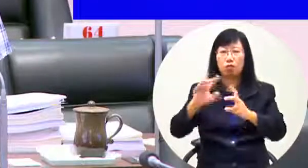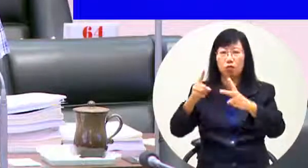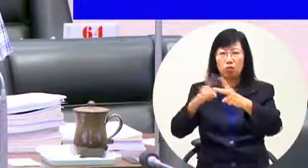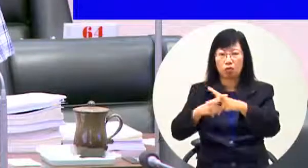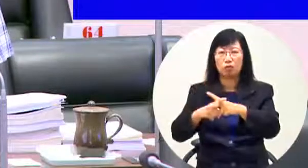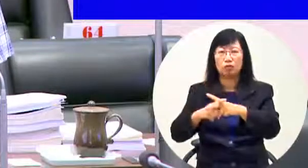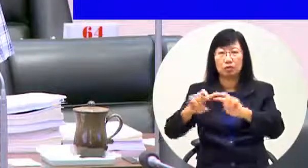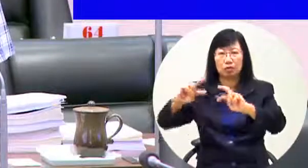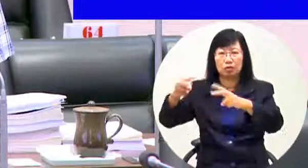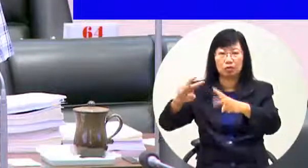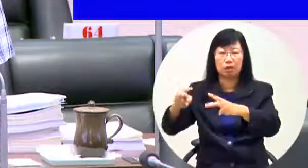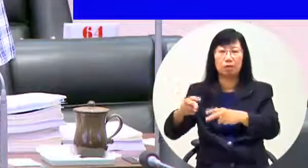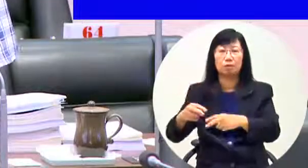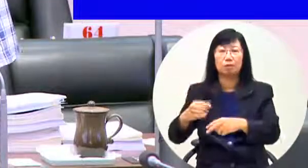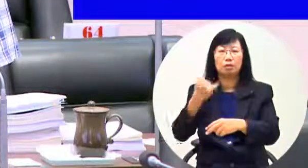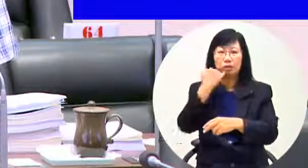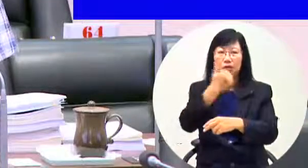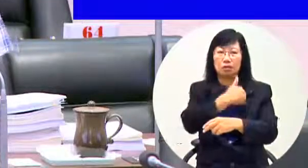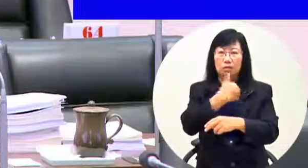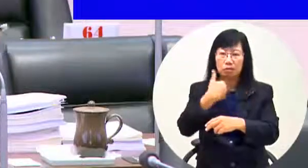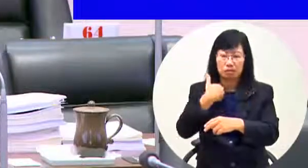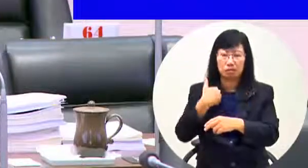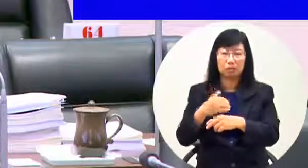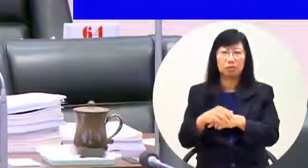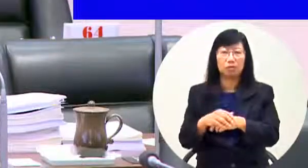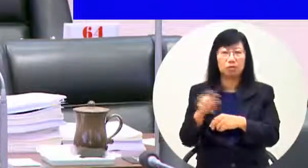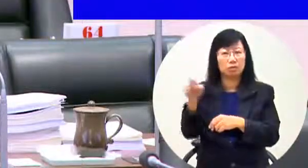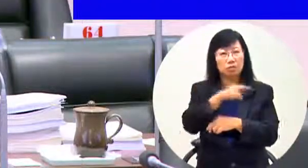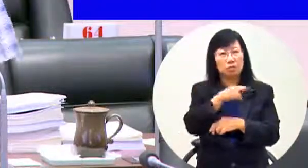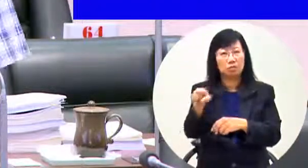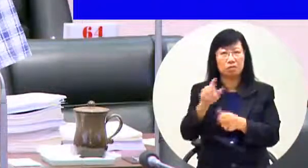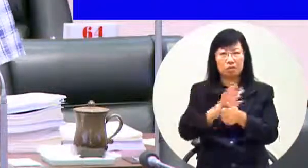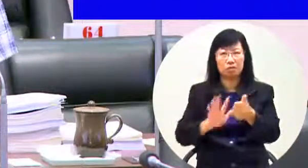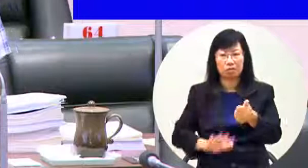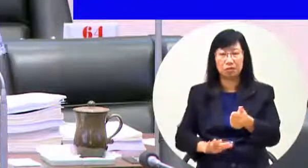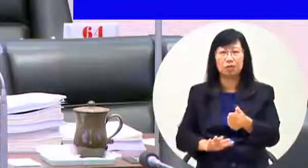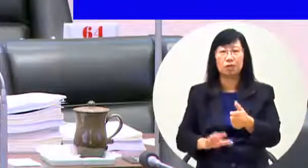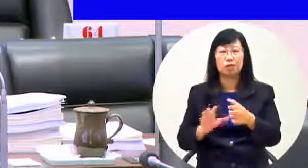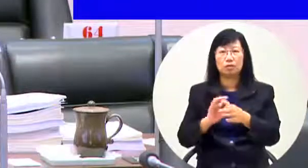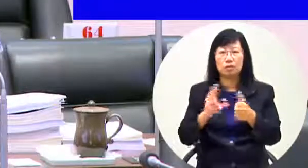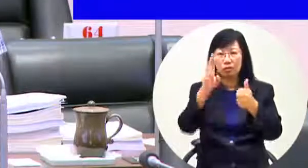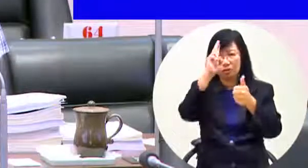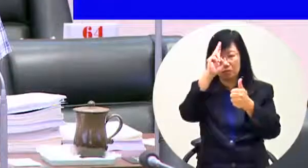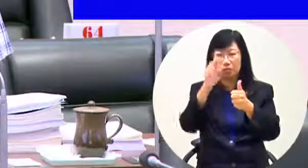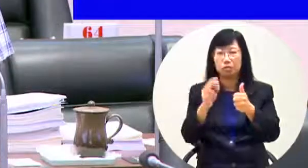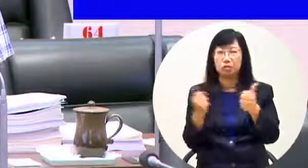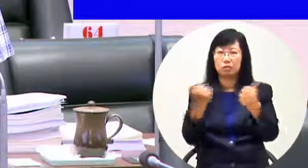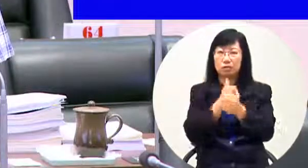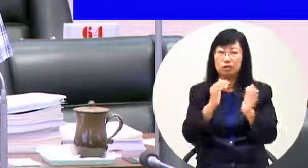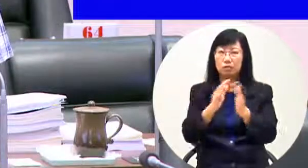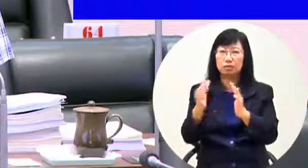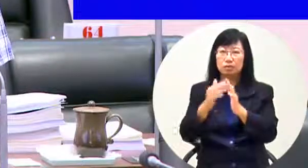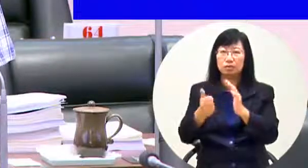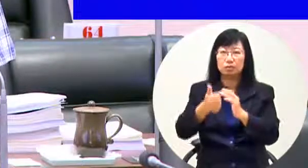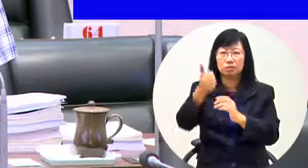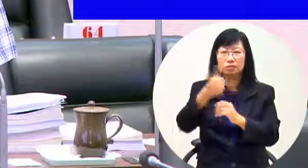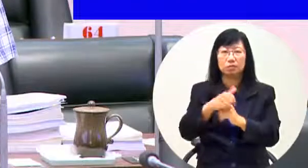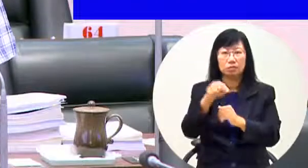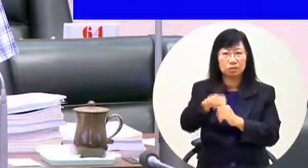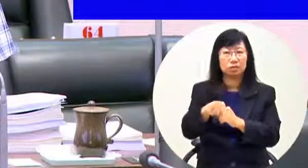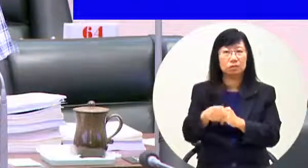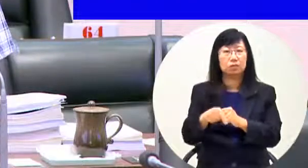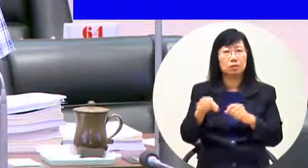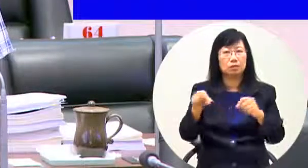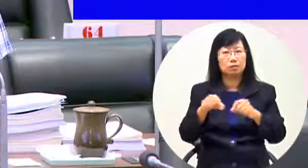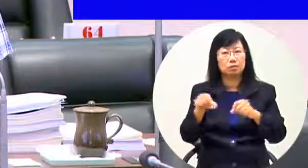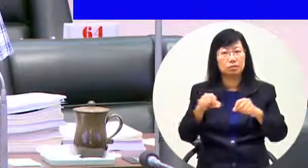以代理市长、许市长，我就建议这个案，因为我们有很多市长